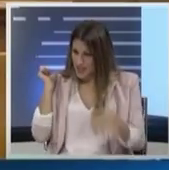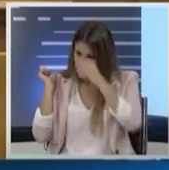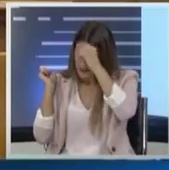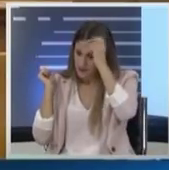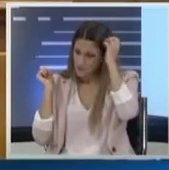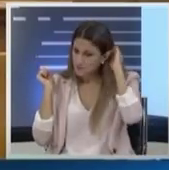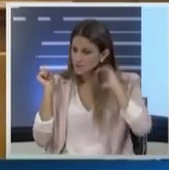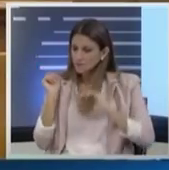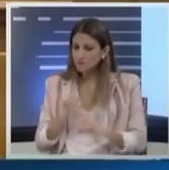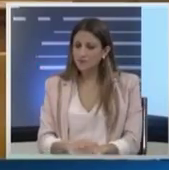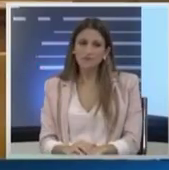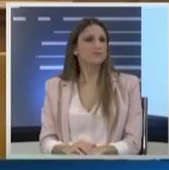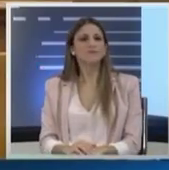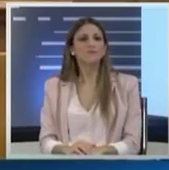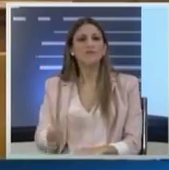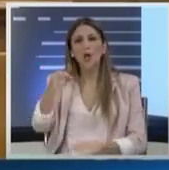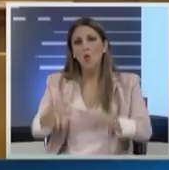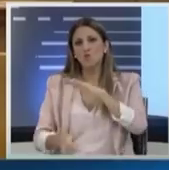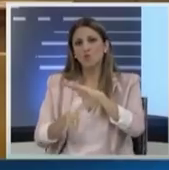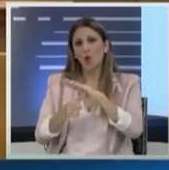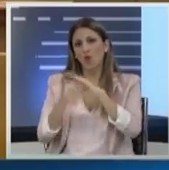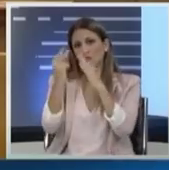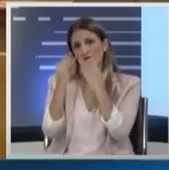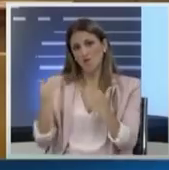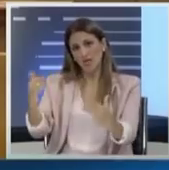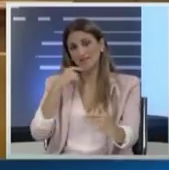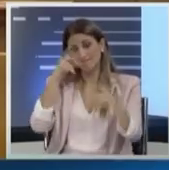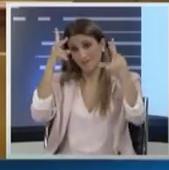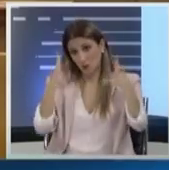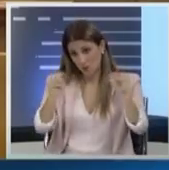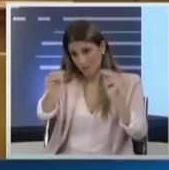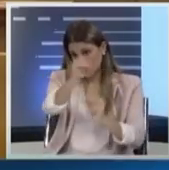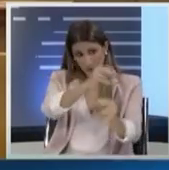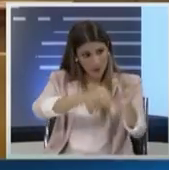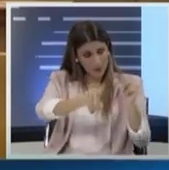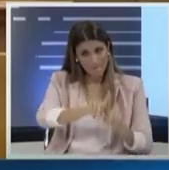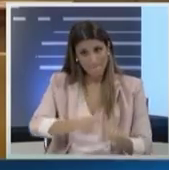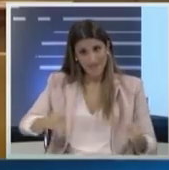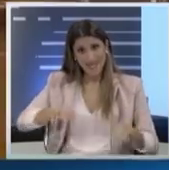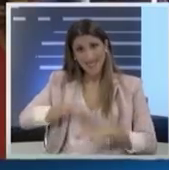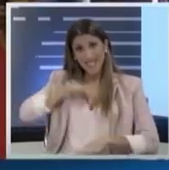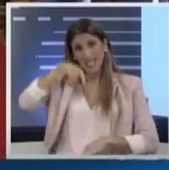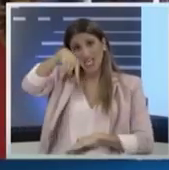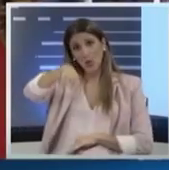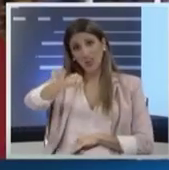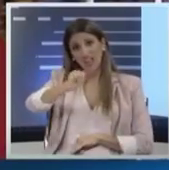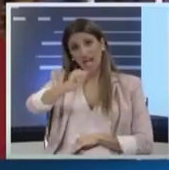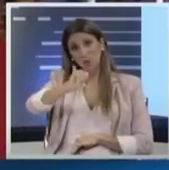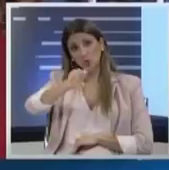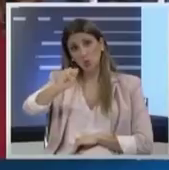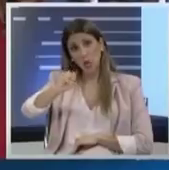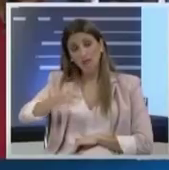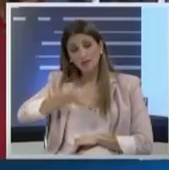Μέχρι χθες λοιπόν... Κύριε Τασούλα, αφήστε τις ευχές. Εντάξει, μη διακόπτετε.